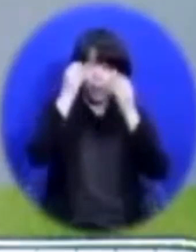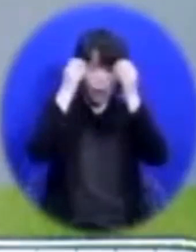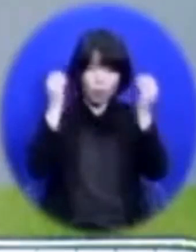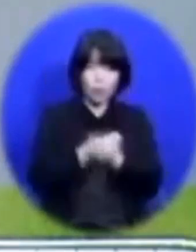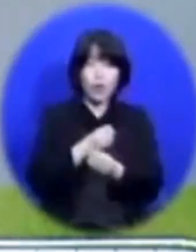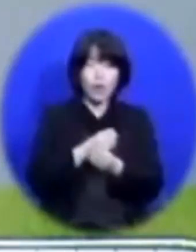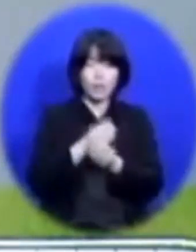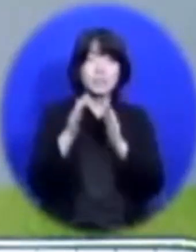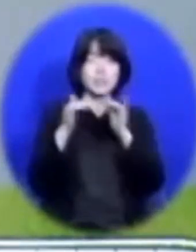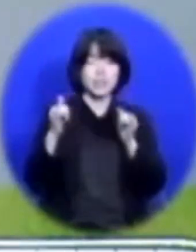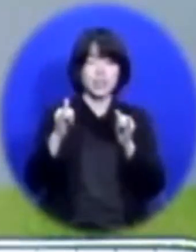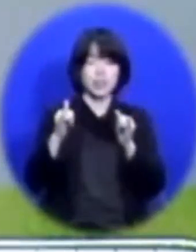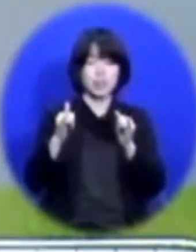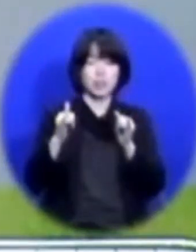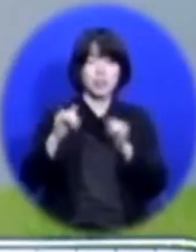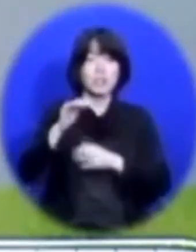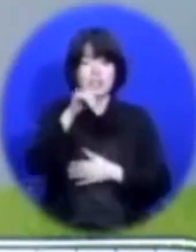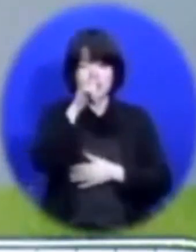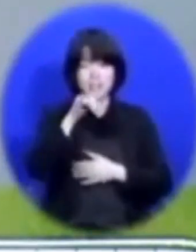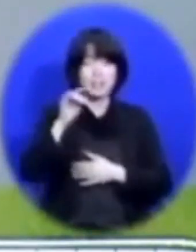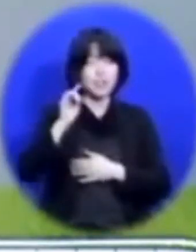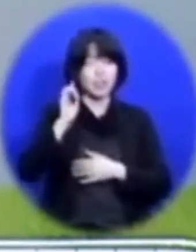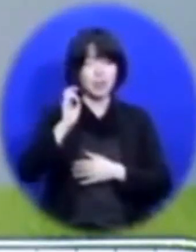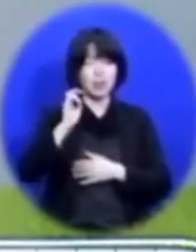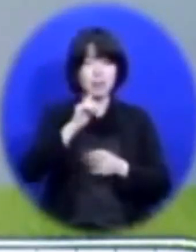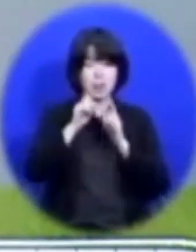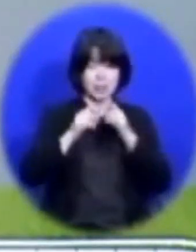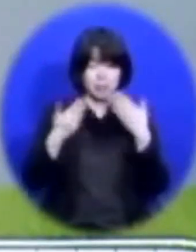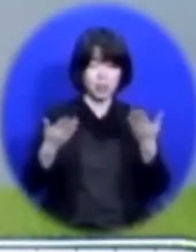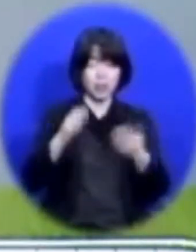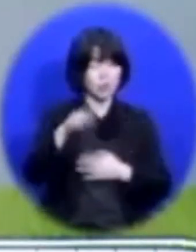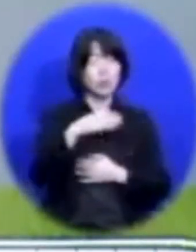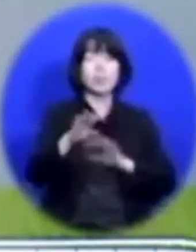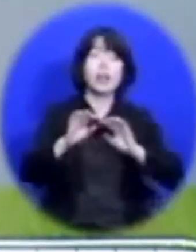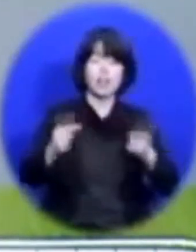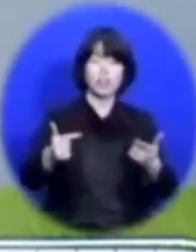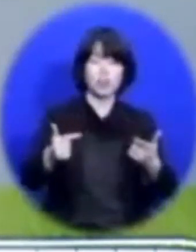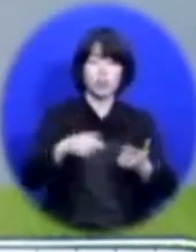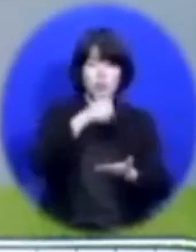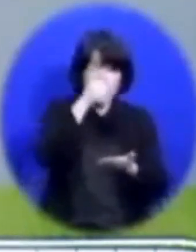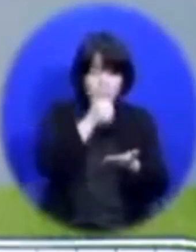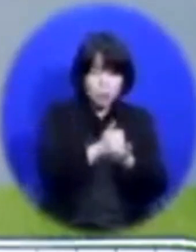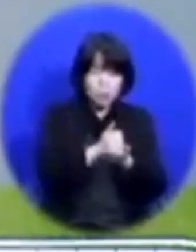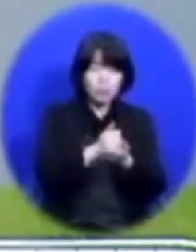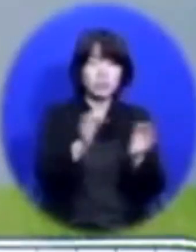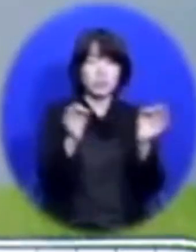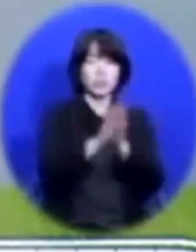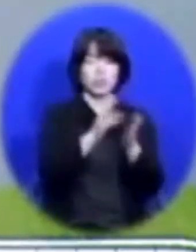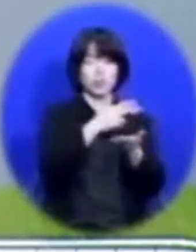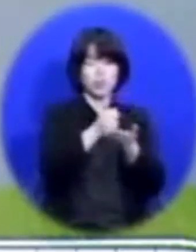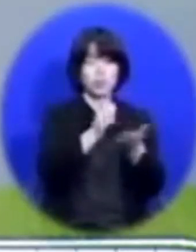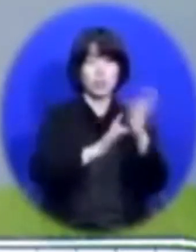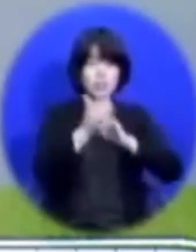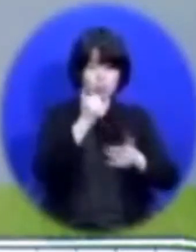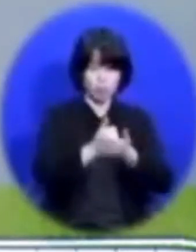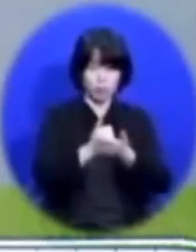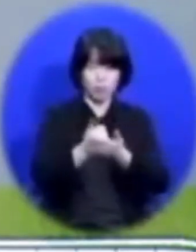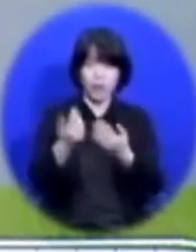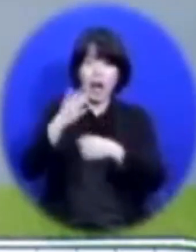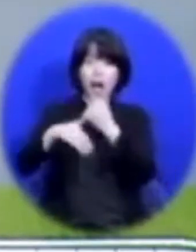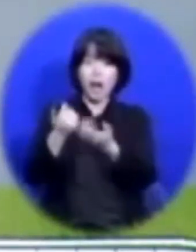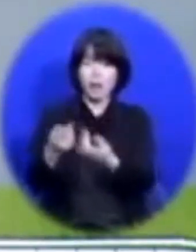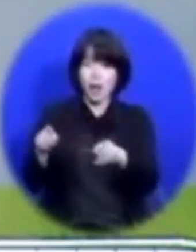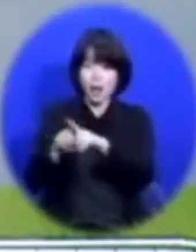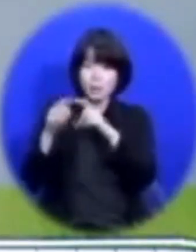속죄의주님이신예수님과는다른예수님을믿으라는뜻으로받아들일까봐두렵기때문입니다.그건 전혀사실이아닙니다. 속죄의주님이신예수님과임마누엘